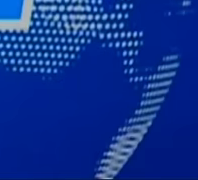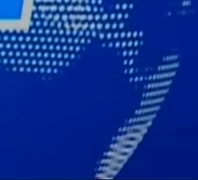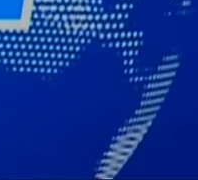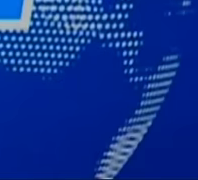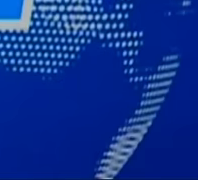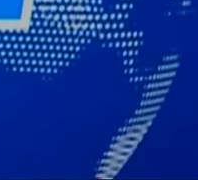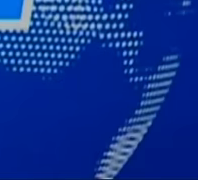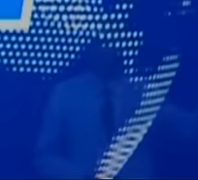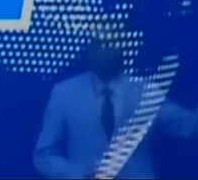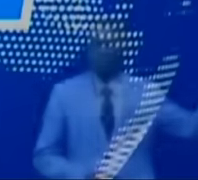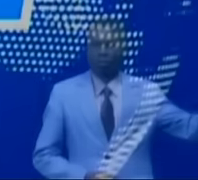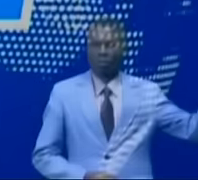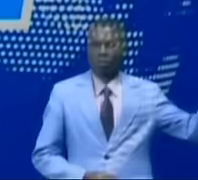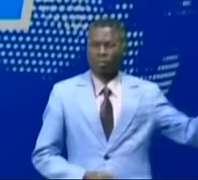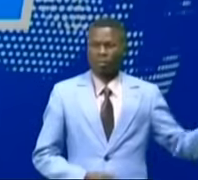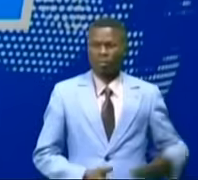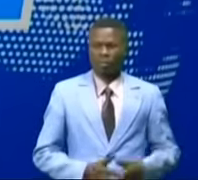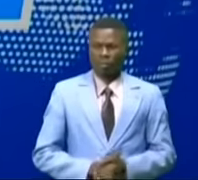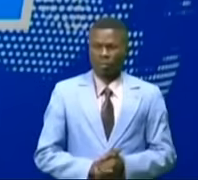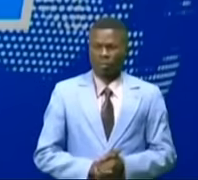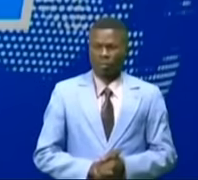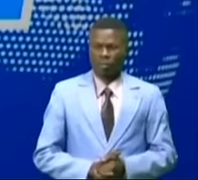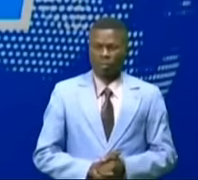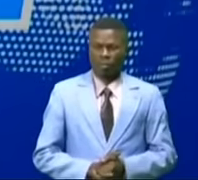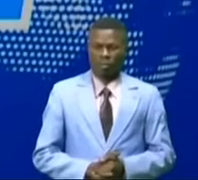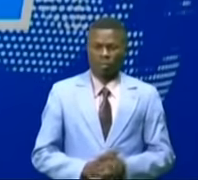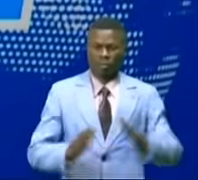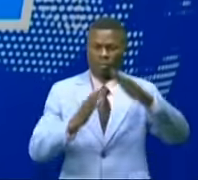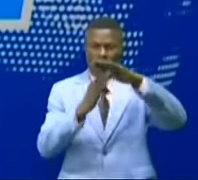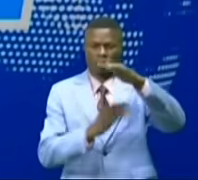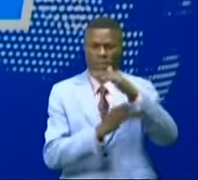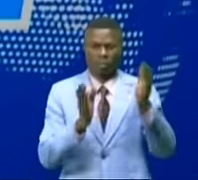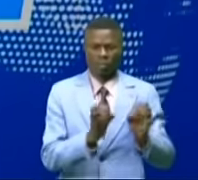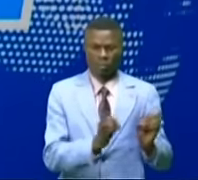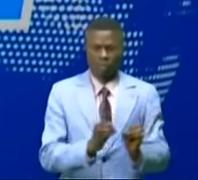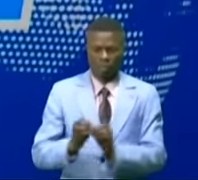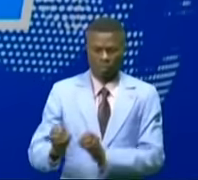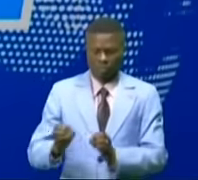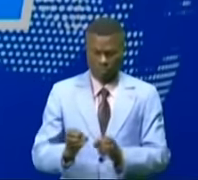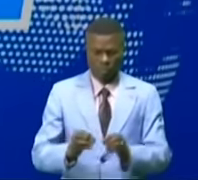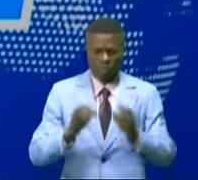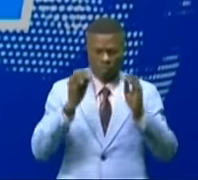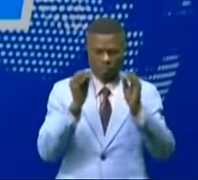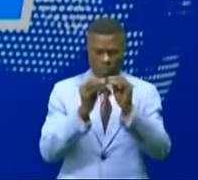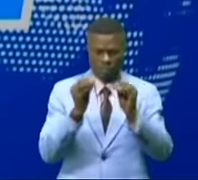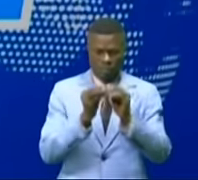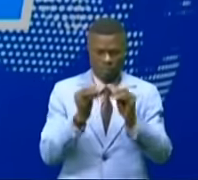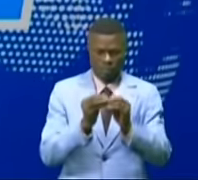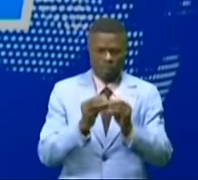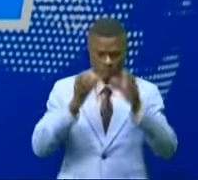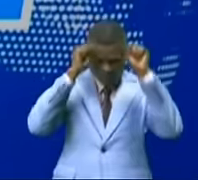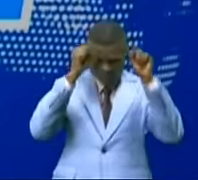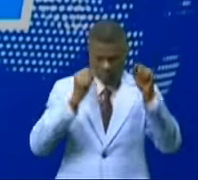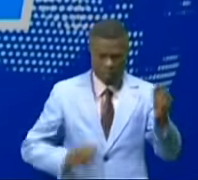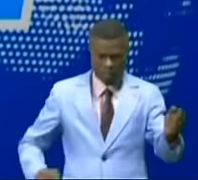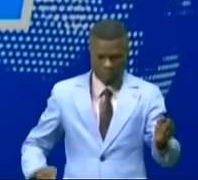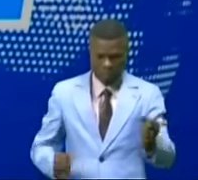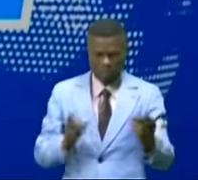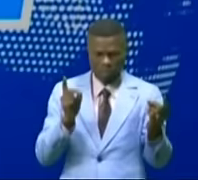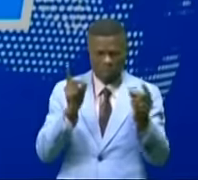un format bilatéral. Le médiateur et organisateur de ce sommet, João Lourenço, a